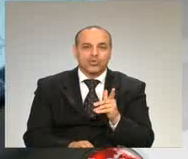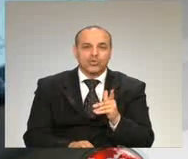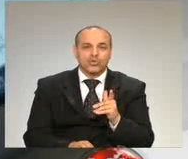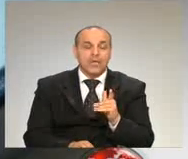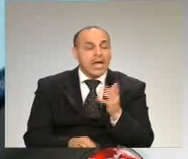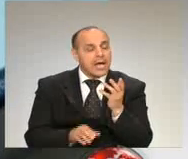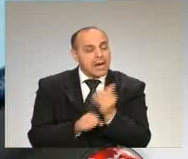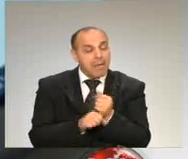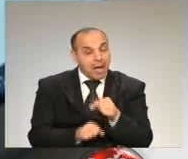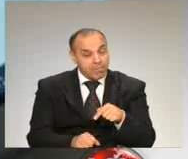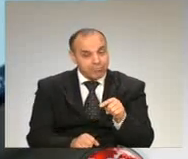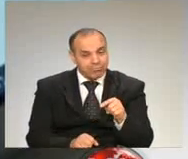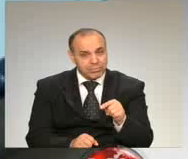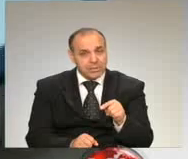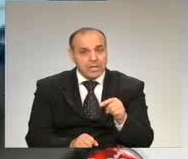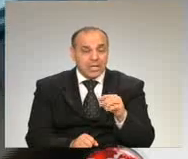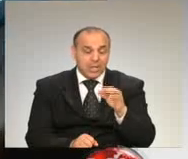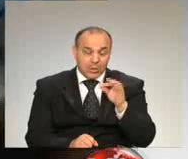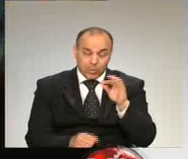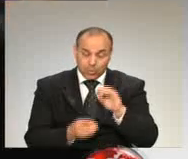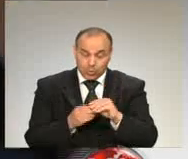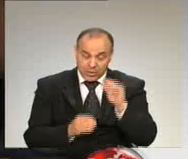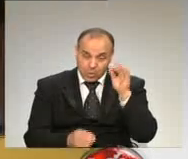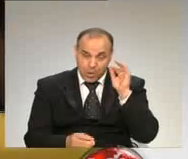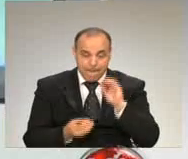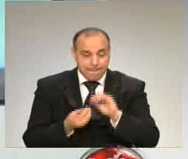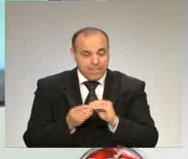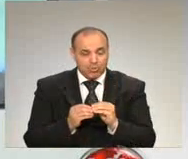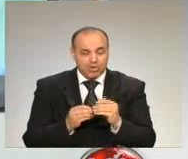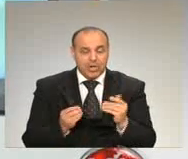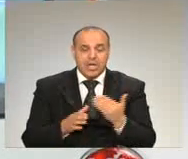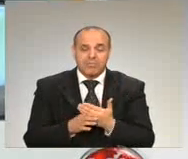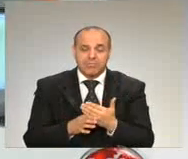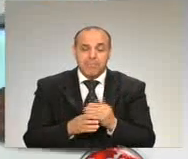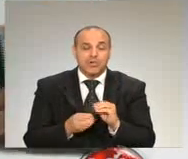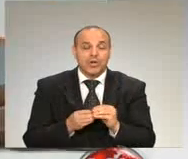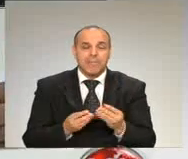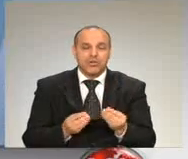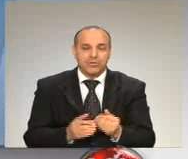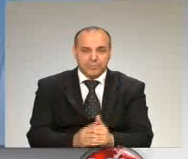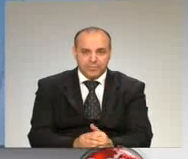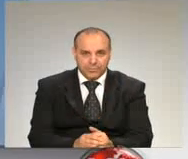تحقيق ذلك في ظل تدهور البنية التحتية للعديد من المؤسسات التربوية.